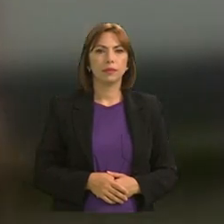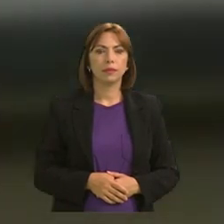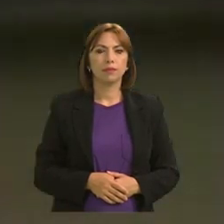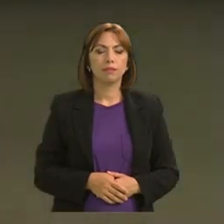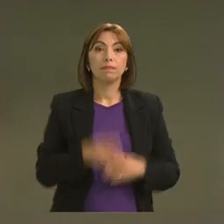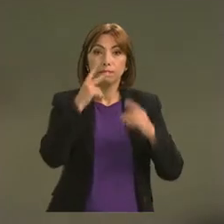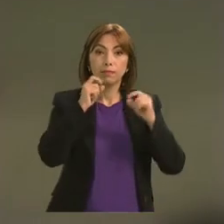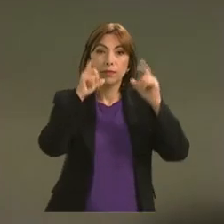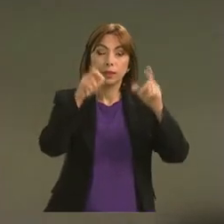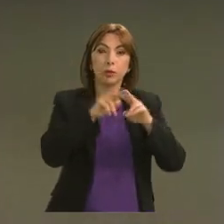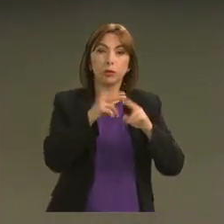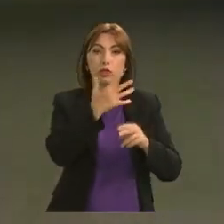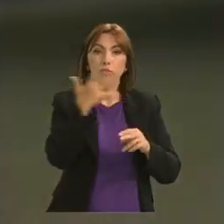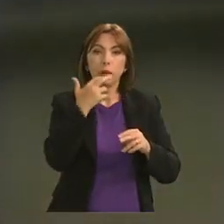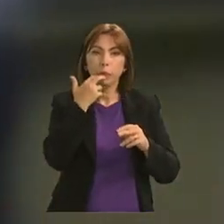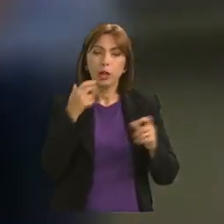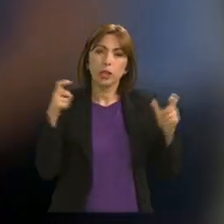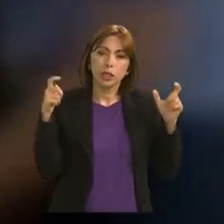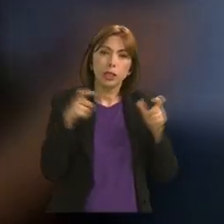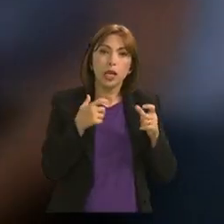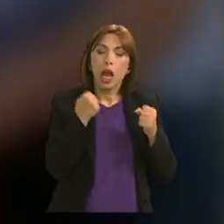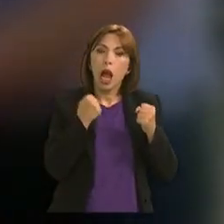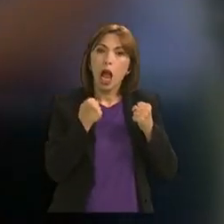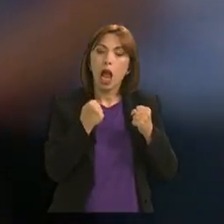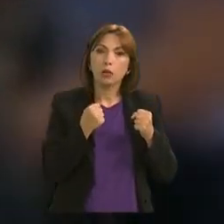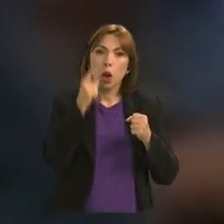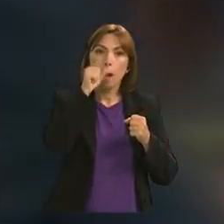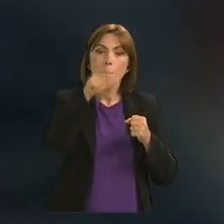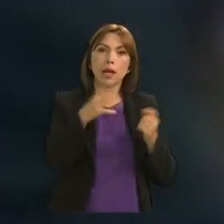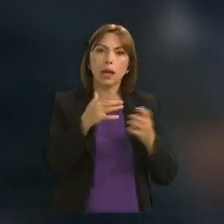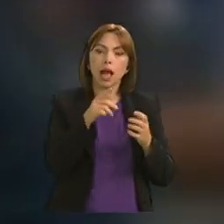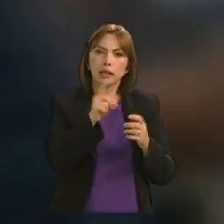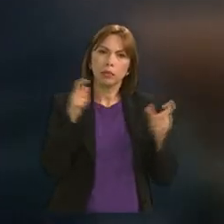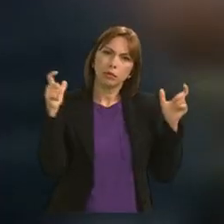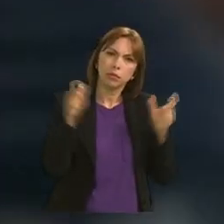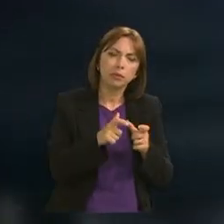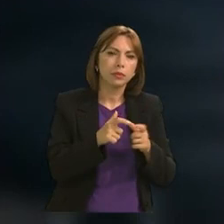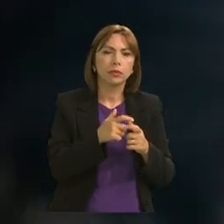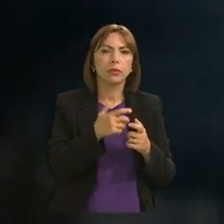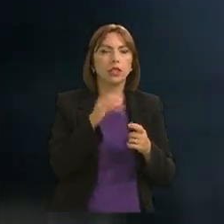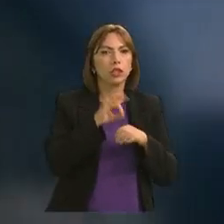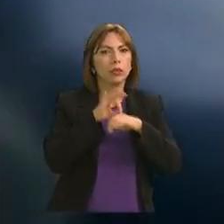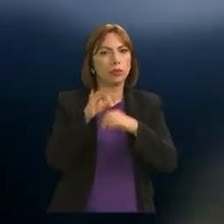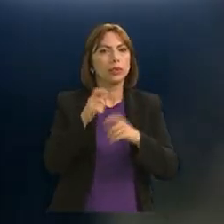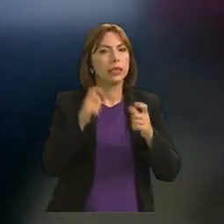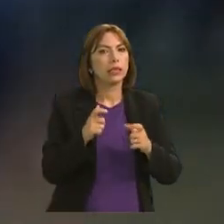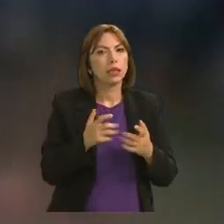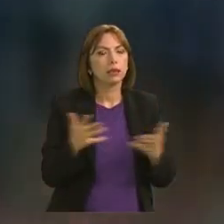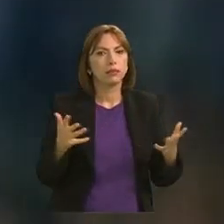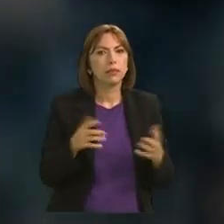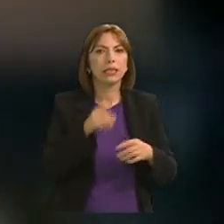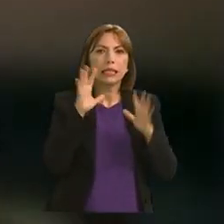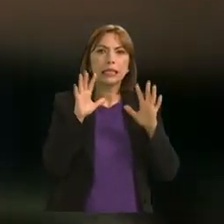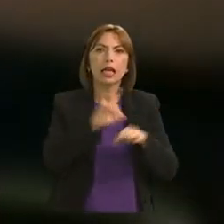În imagini se vede cum cei 5 agenți de poliție sunt puși în dificultate de cel pe care avea o misiune să-l rețină și să-l conducă la secție. Le-a luat